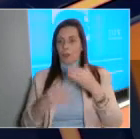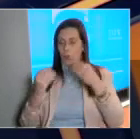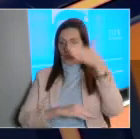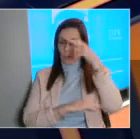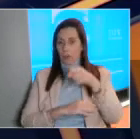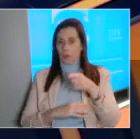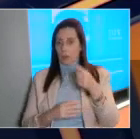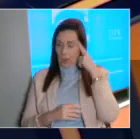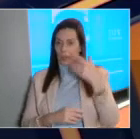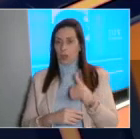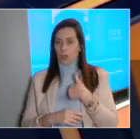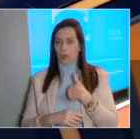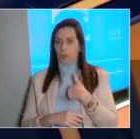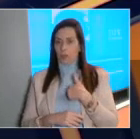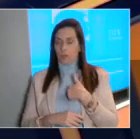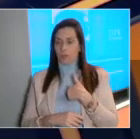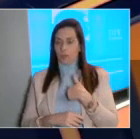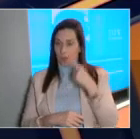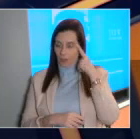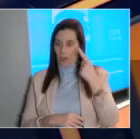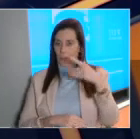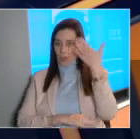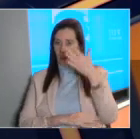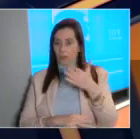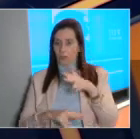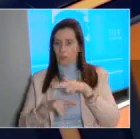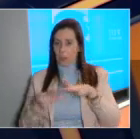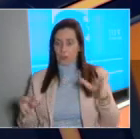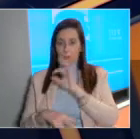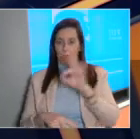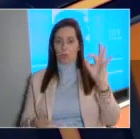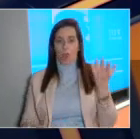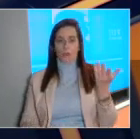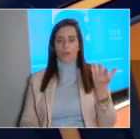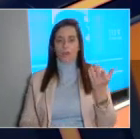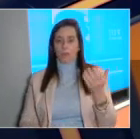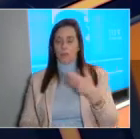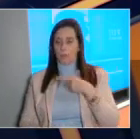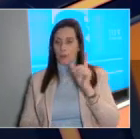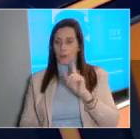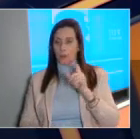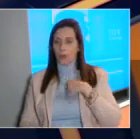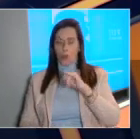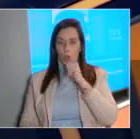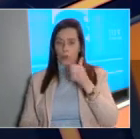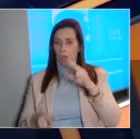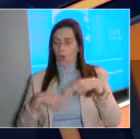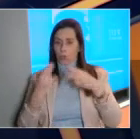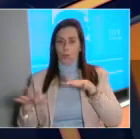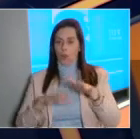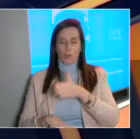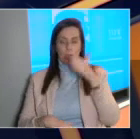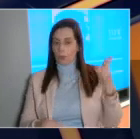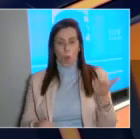המדינה, לדעתי, לדעתי המדינה במצב מצוין. אני לא מעוניינת לחזור